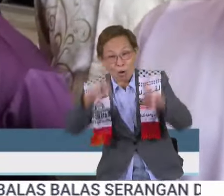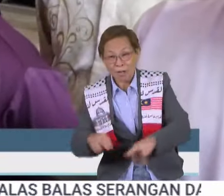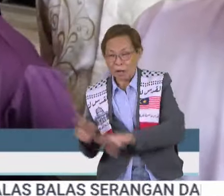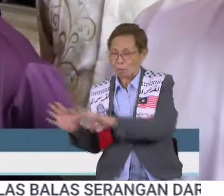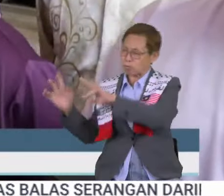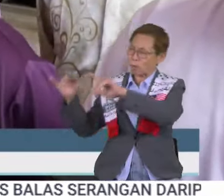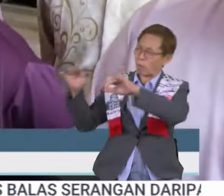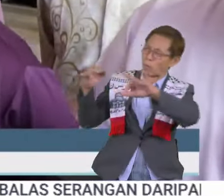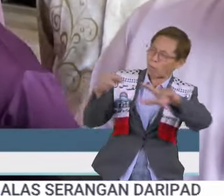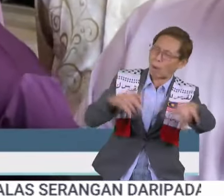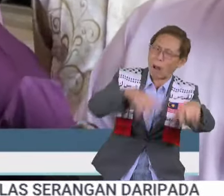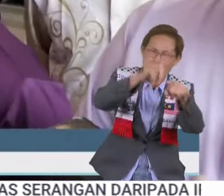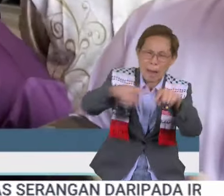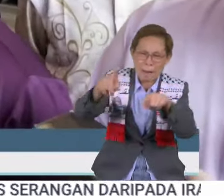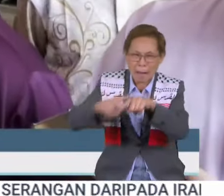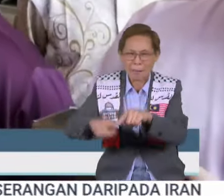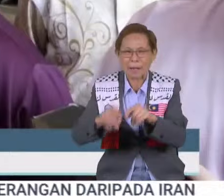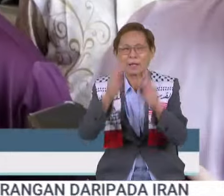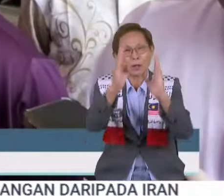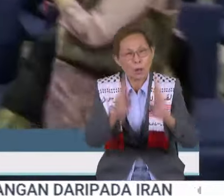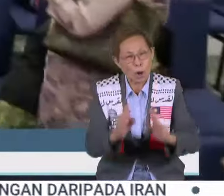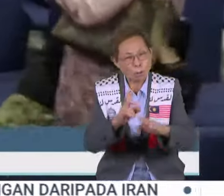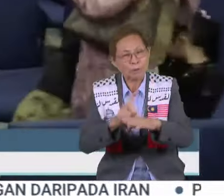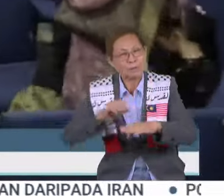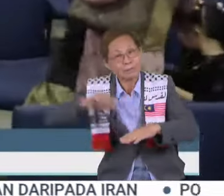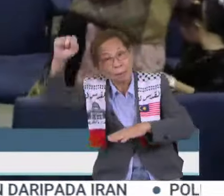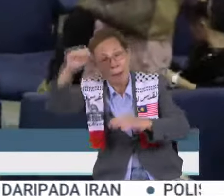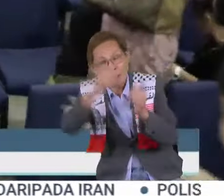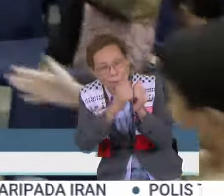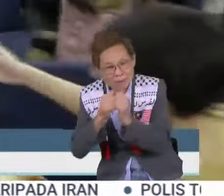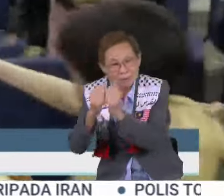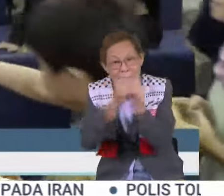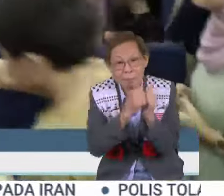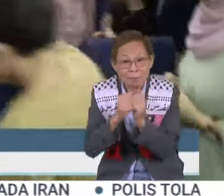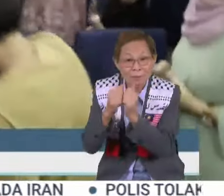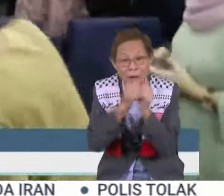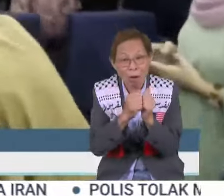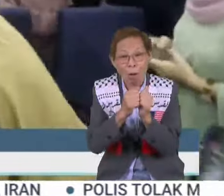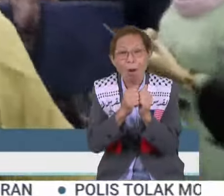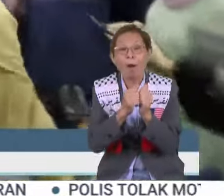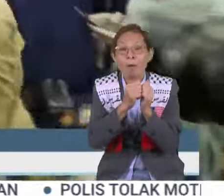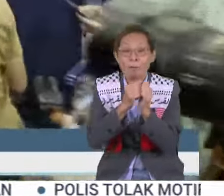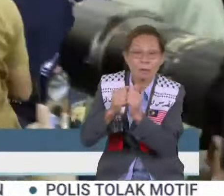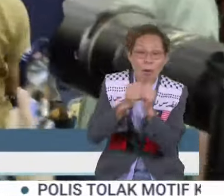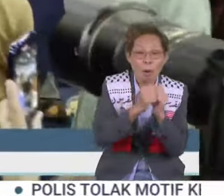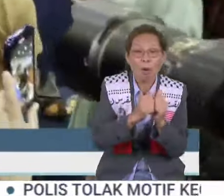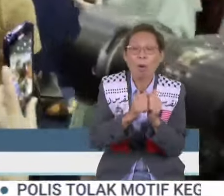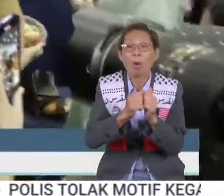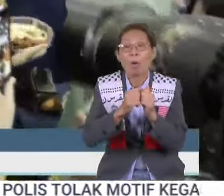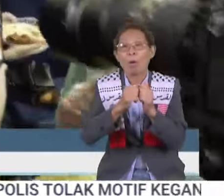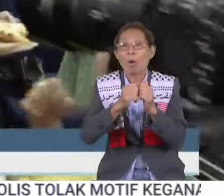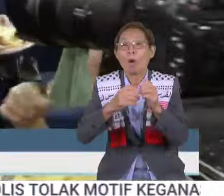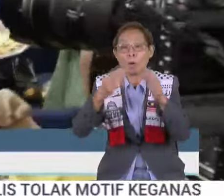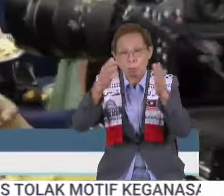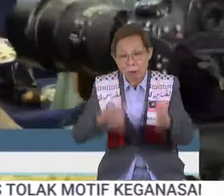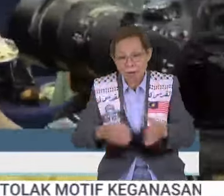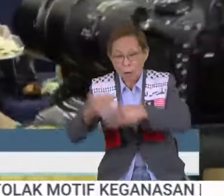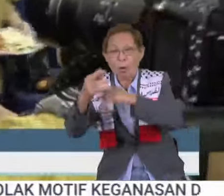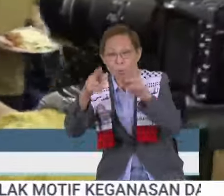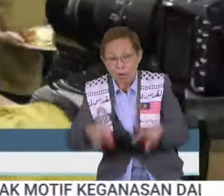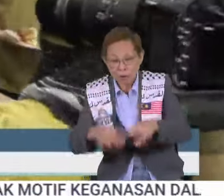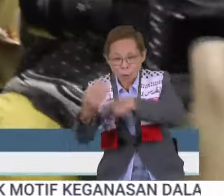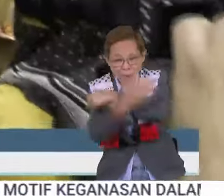daripada pelbagai suku kaum di negeri Sabah ini bersama juga dengan orang-orang asing pelancong yang turut